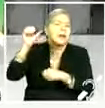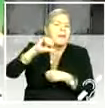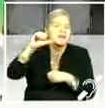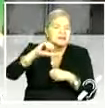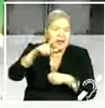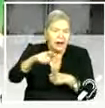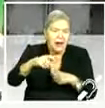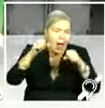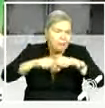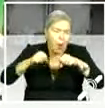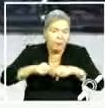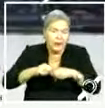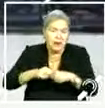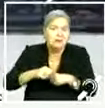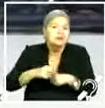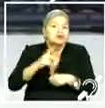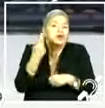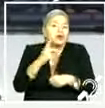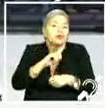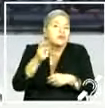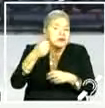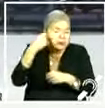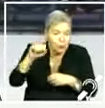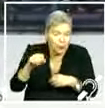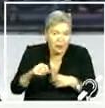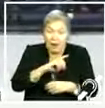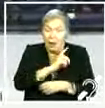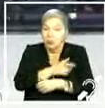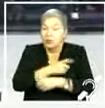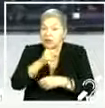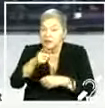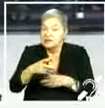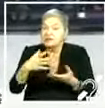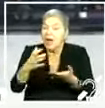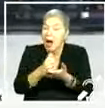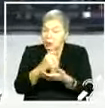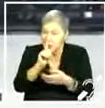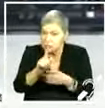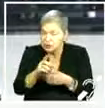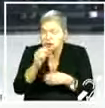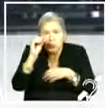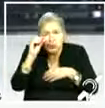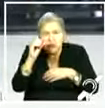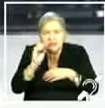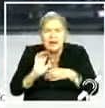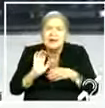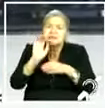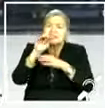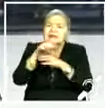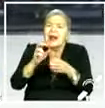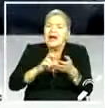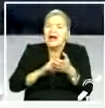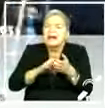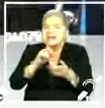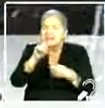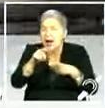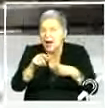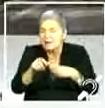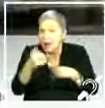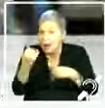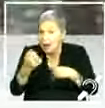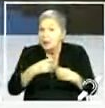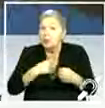iar prețurile sunt ținute în frâu. Autoritățile au reușit cât de cât să treacă peste această criză care